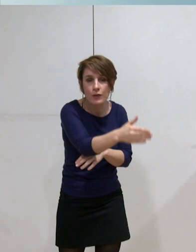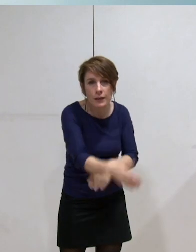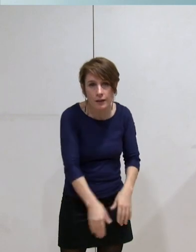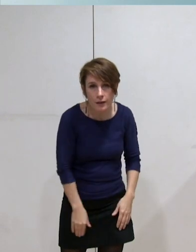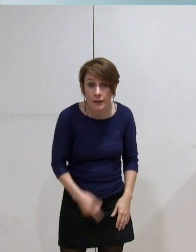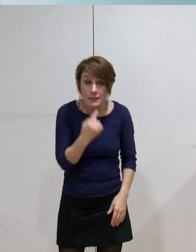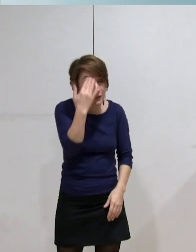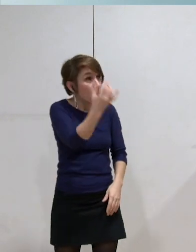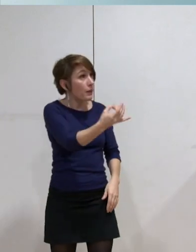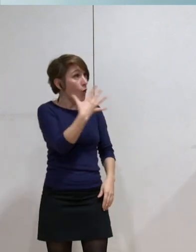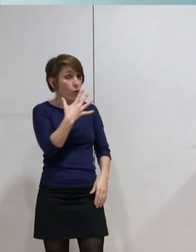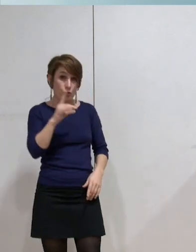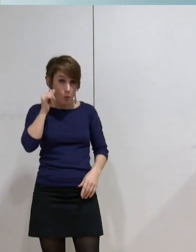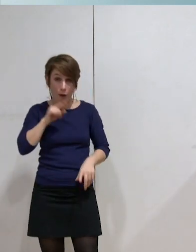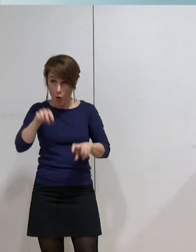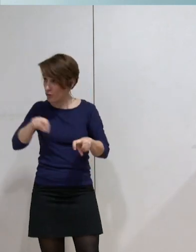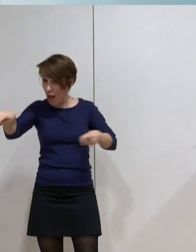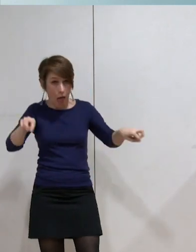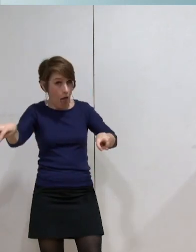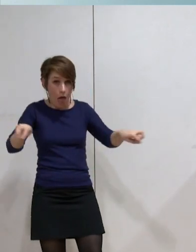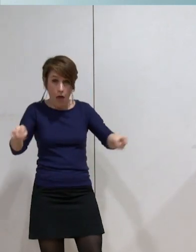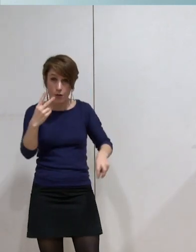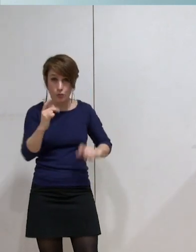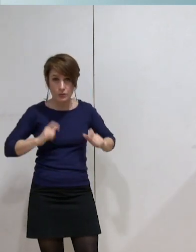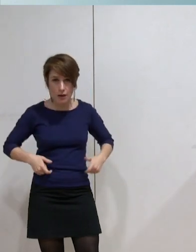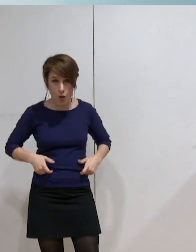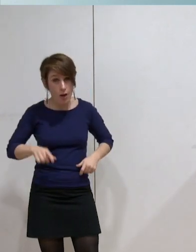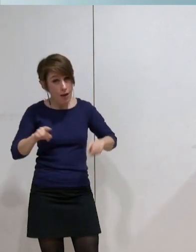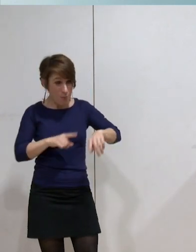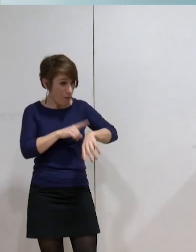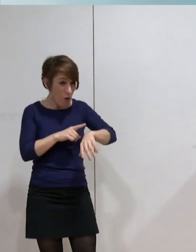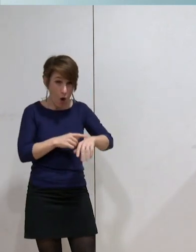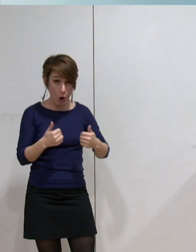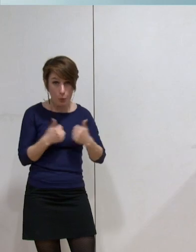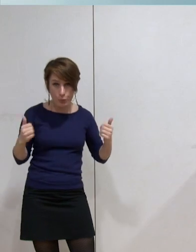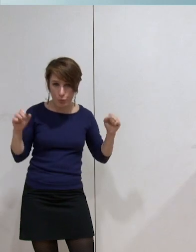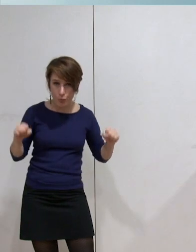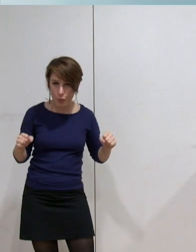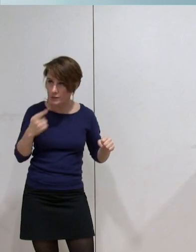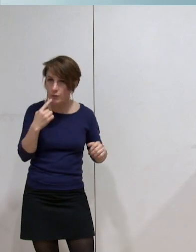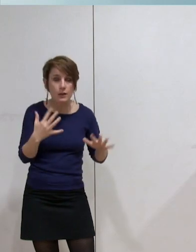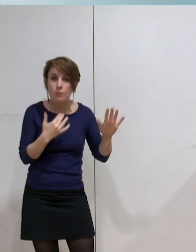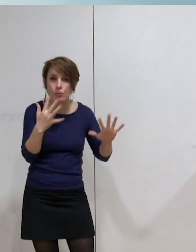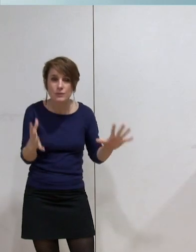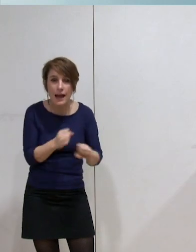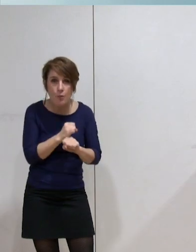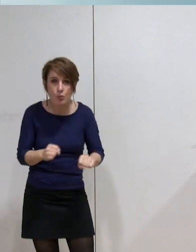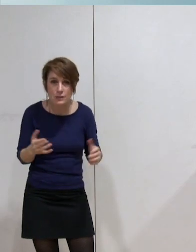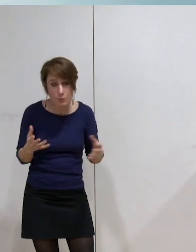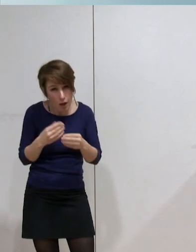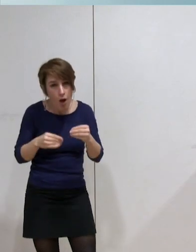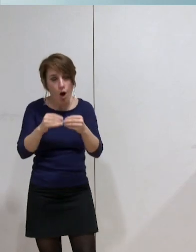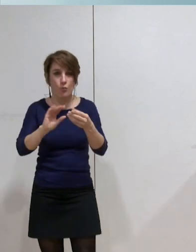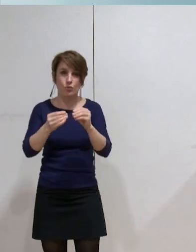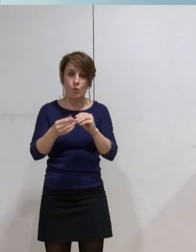donc jongler entre deux établissements parfois le choix horaire des établissements r cette mission difficile et impossible lorsqu'il faut en plus rajouter la